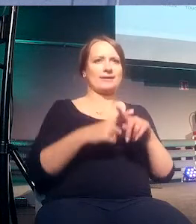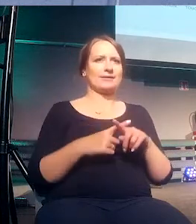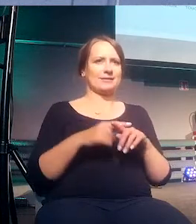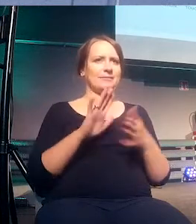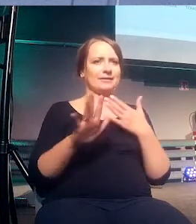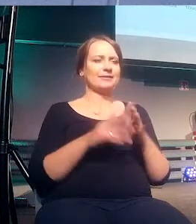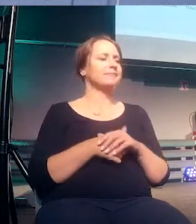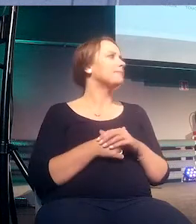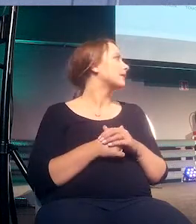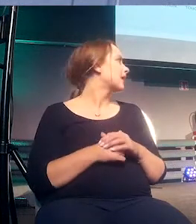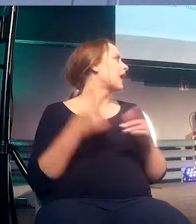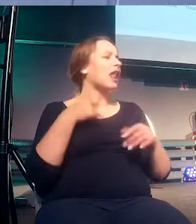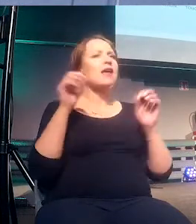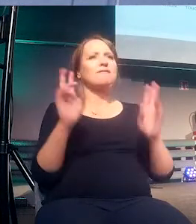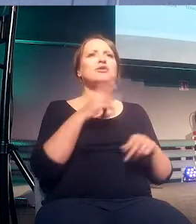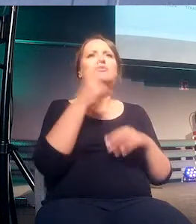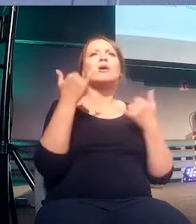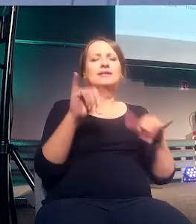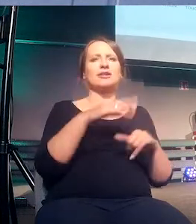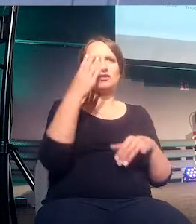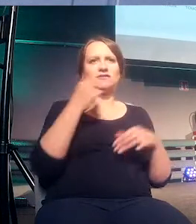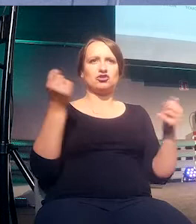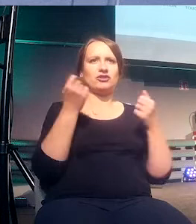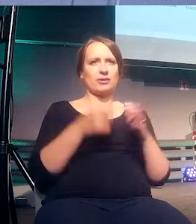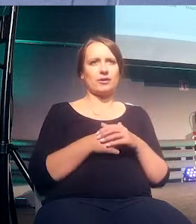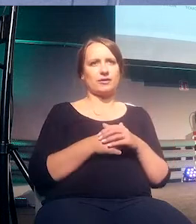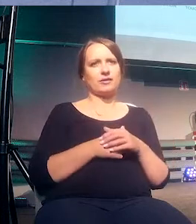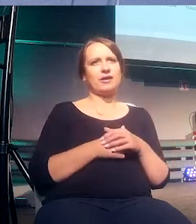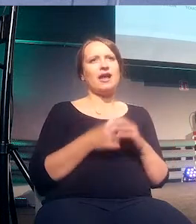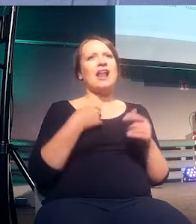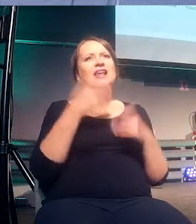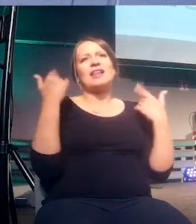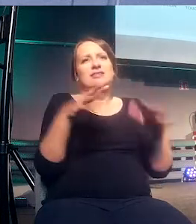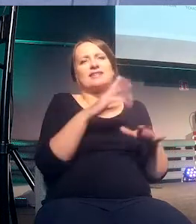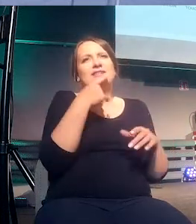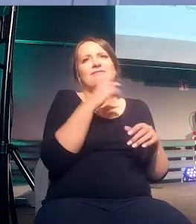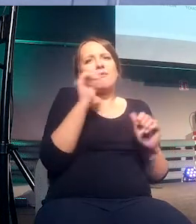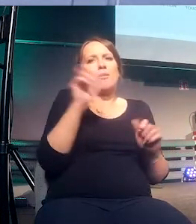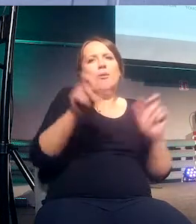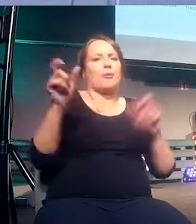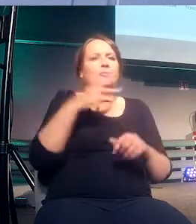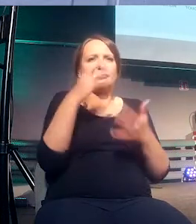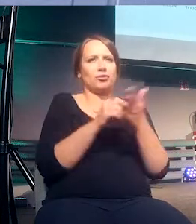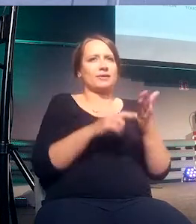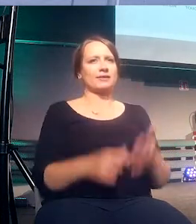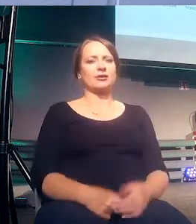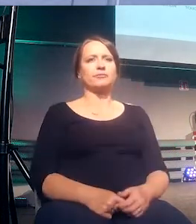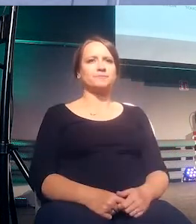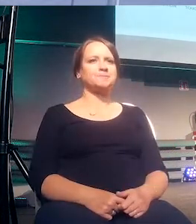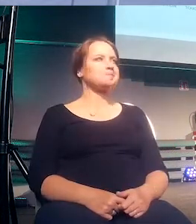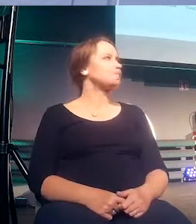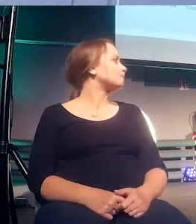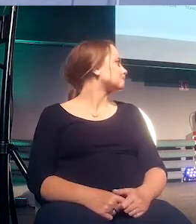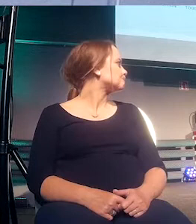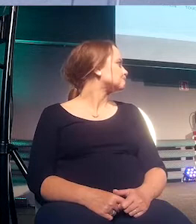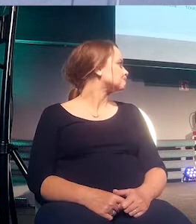co owszem, jest bardzo funkcjonalne i świetnie działa, natomiast jest brzydkie jak czarna noc i nikt nie chce z tego skorzystać. Gdyby robił to tylko biznes, jest